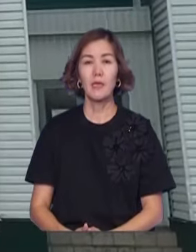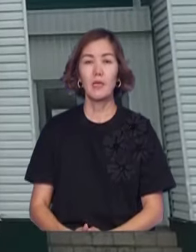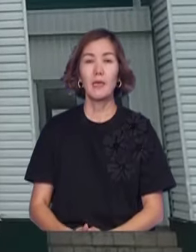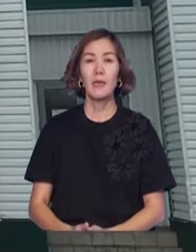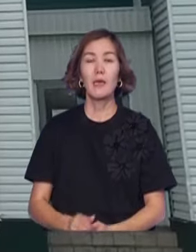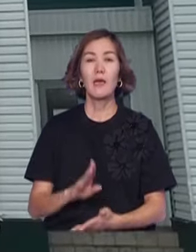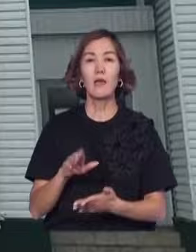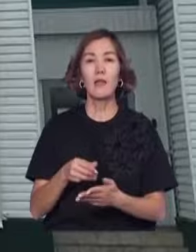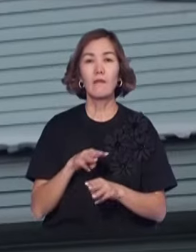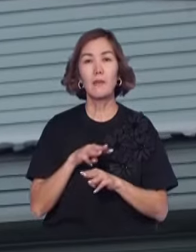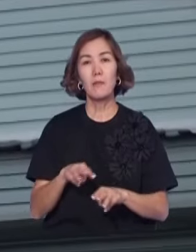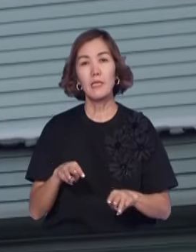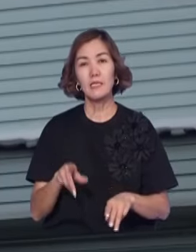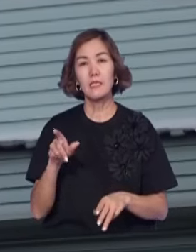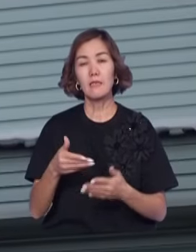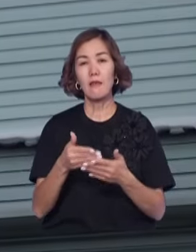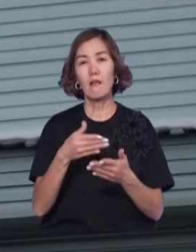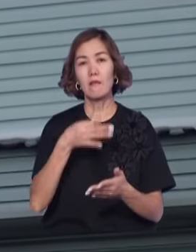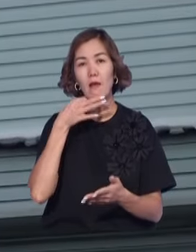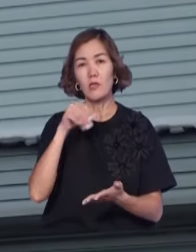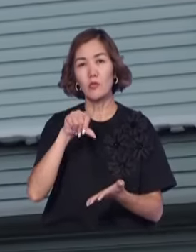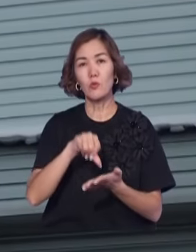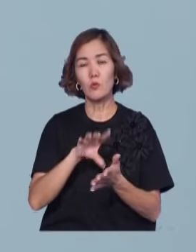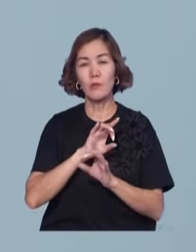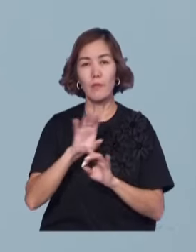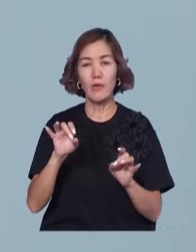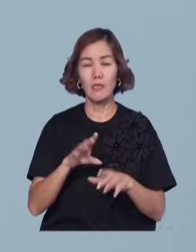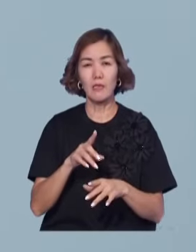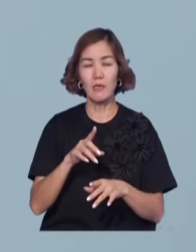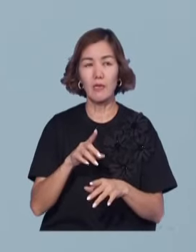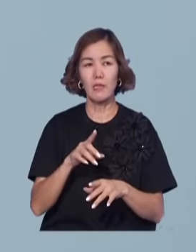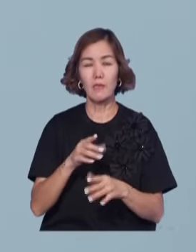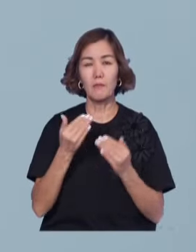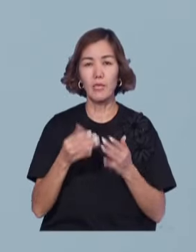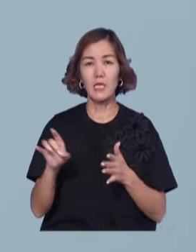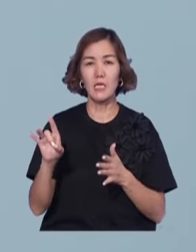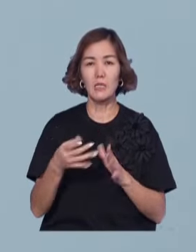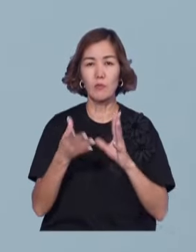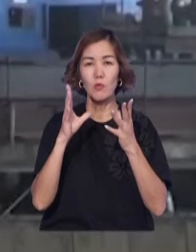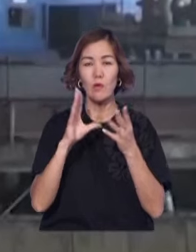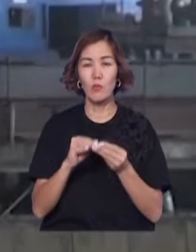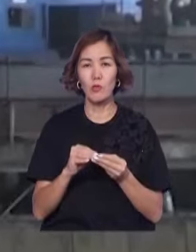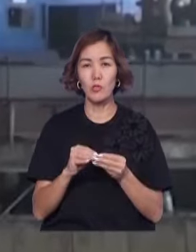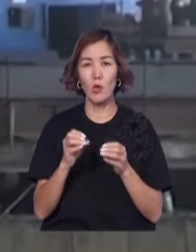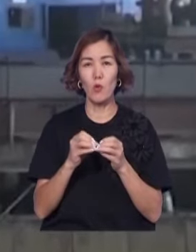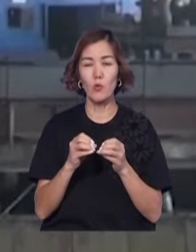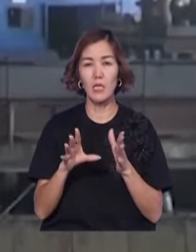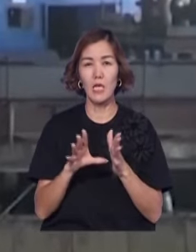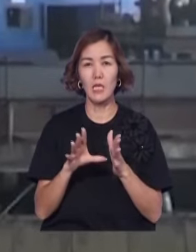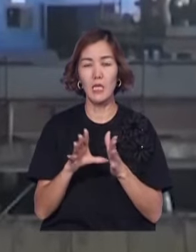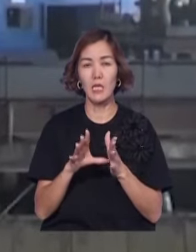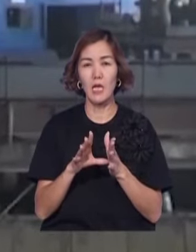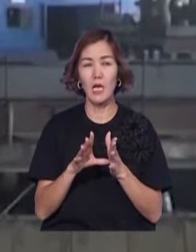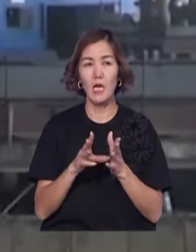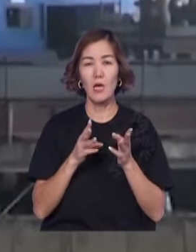Премьер-министрдің алдында есеп берген энергетика министрі Алмасадам Сәтқалиевтің дерегіне сәйкес, биыл республика бойынша 10 энергоблокты,